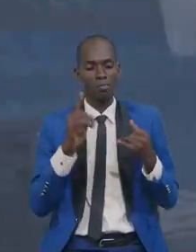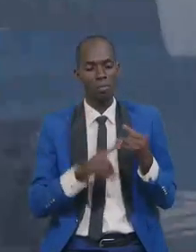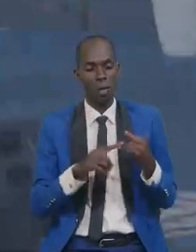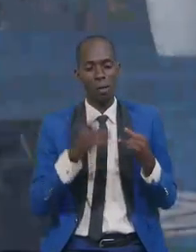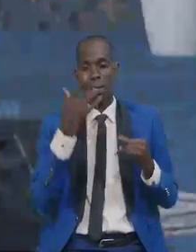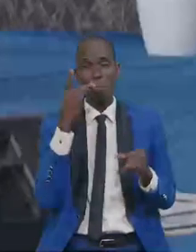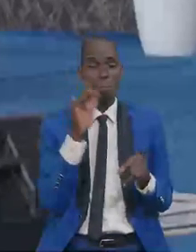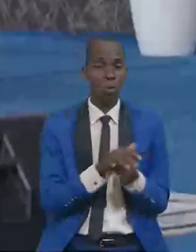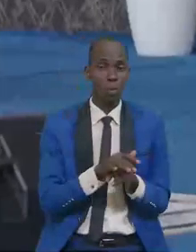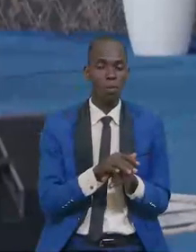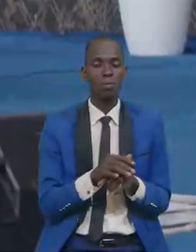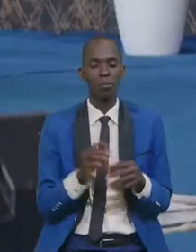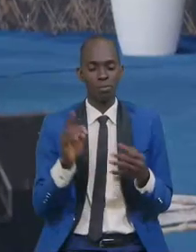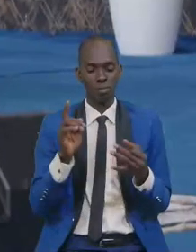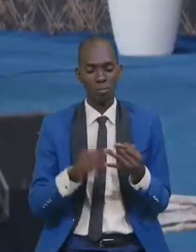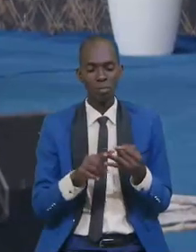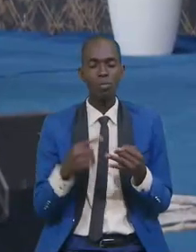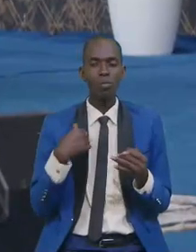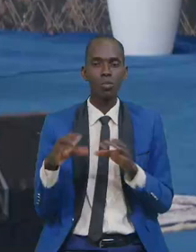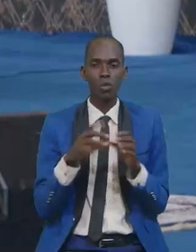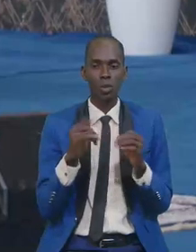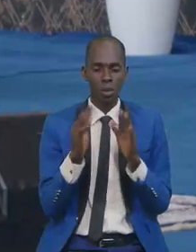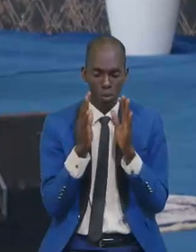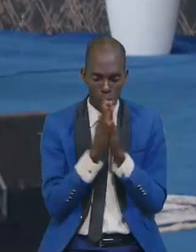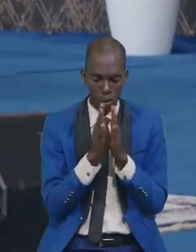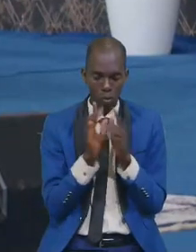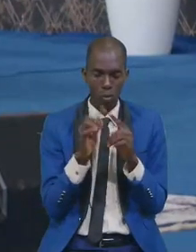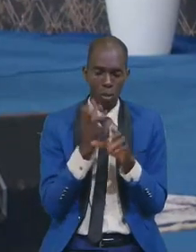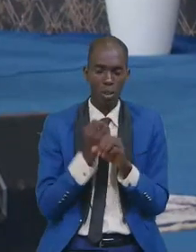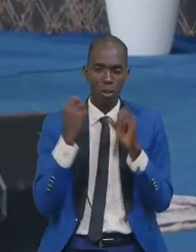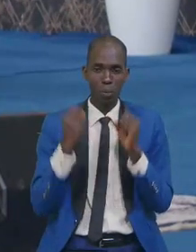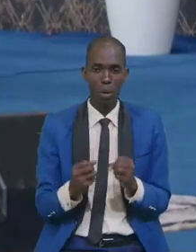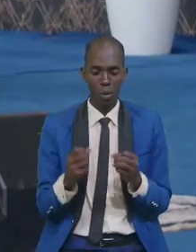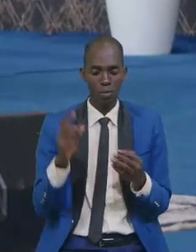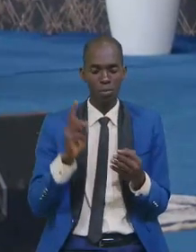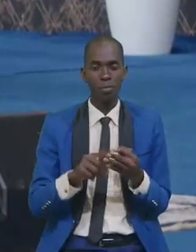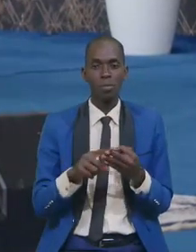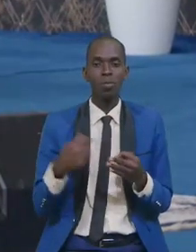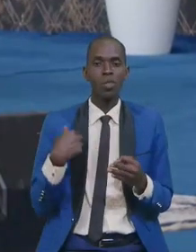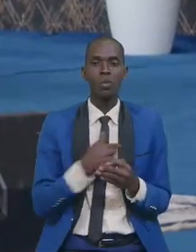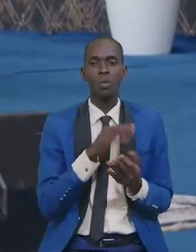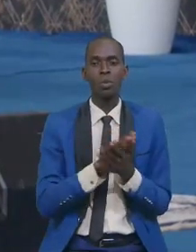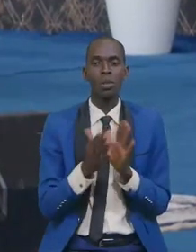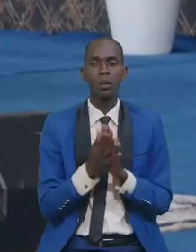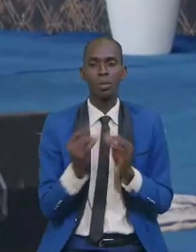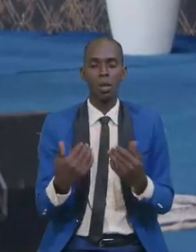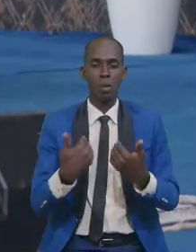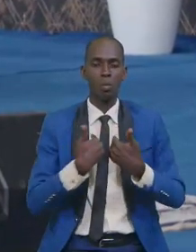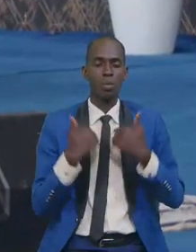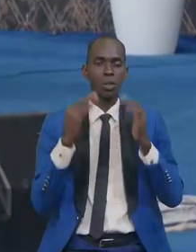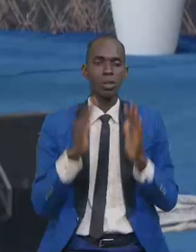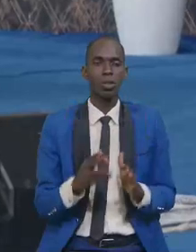promesse. Ensuite, nous faisons la prière. Ensuite, nous devenons possesseurs de